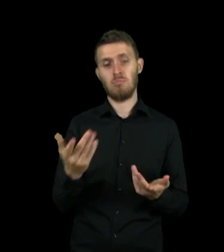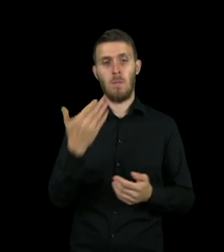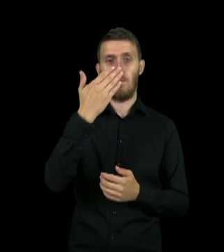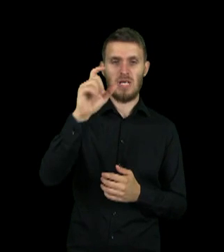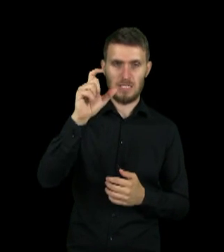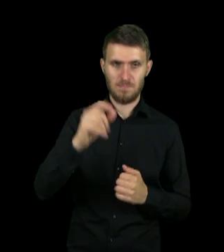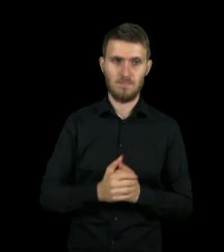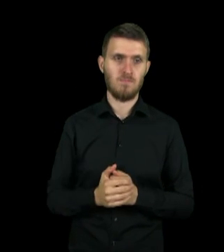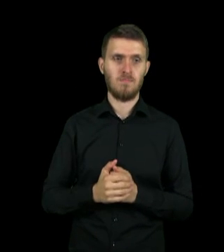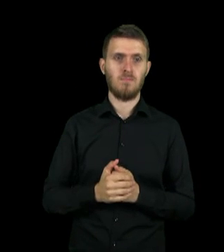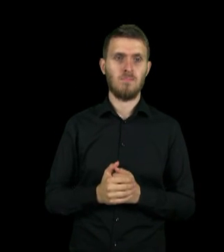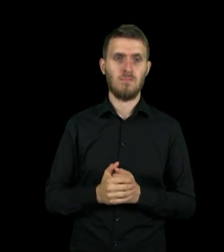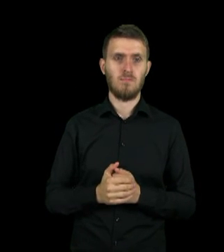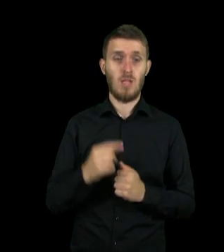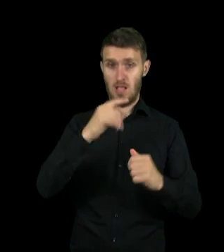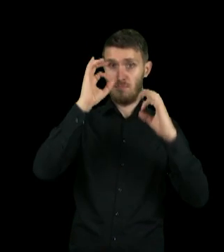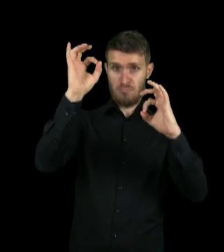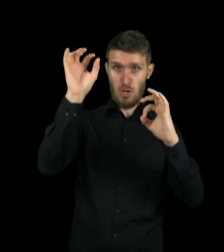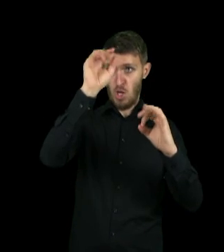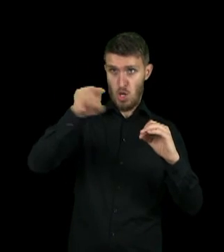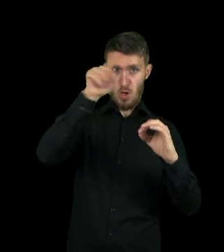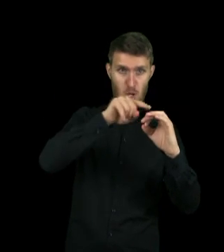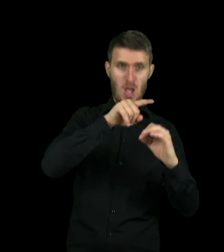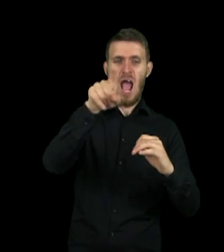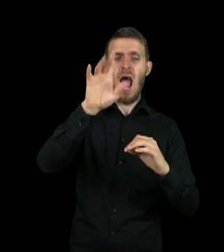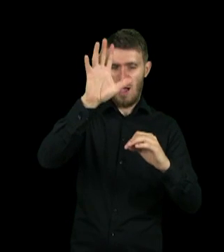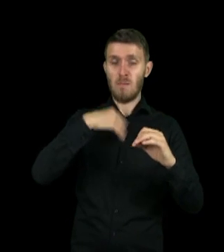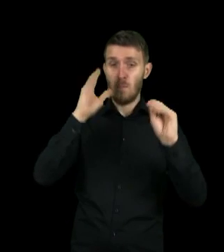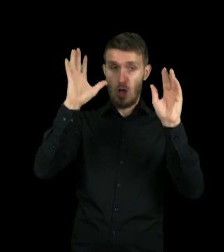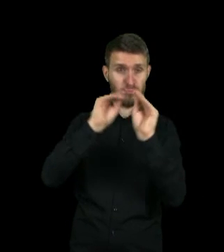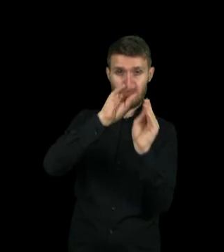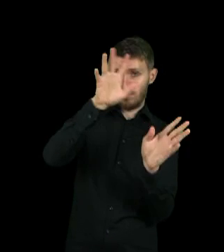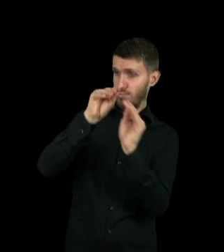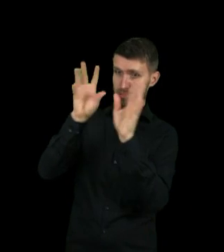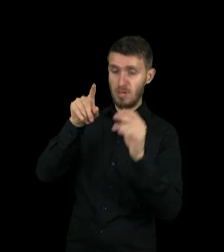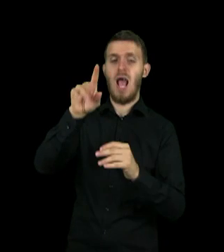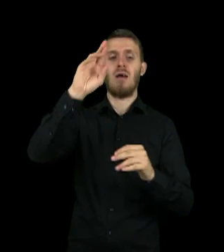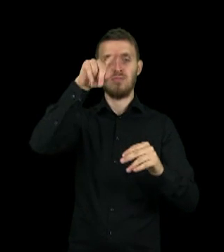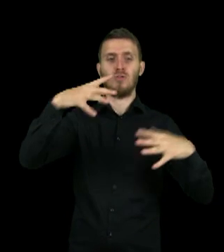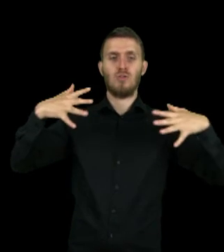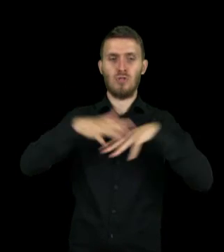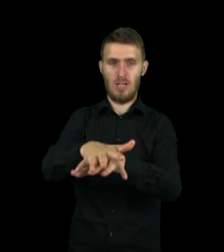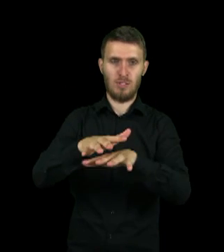pierwsza na przykład wiza a tu niech będzie sieć druga to może być